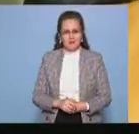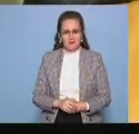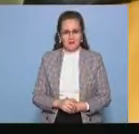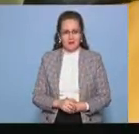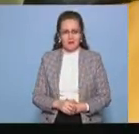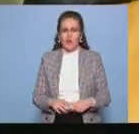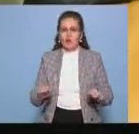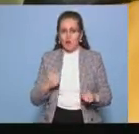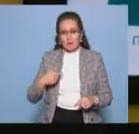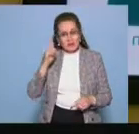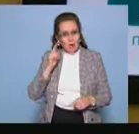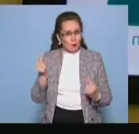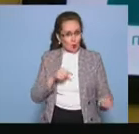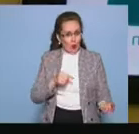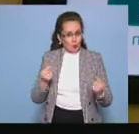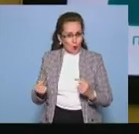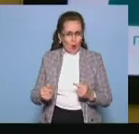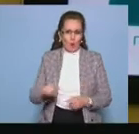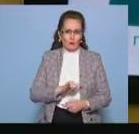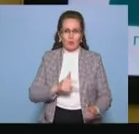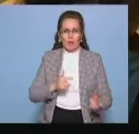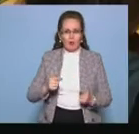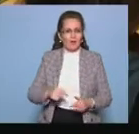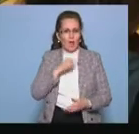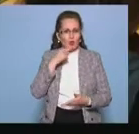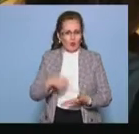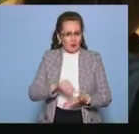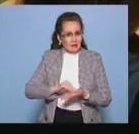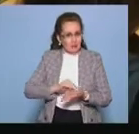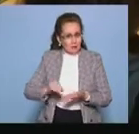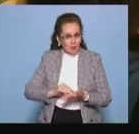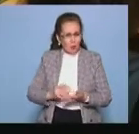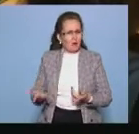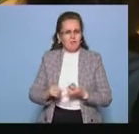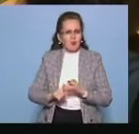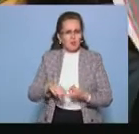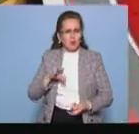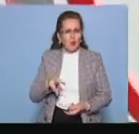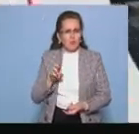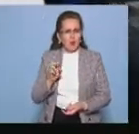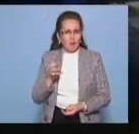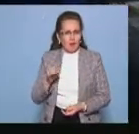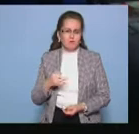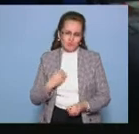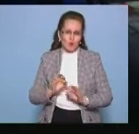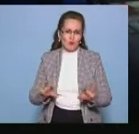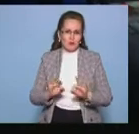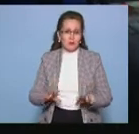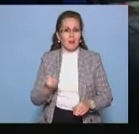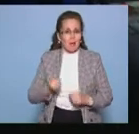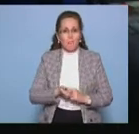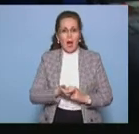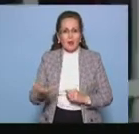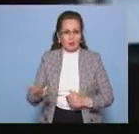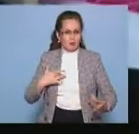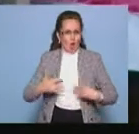Что мы знаем друг о друге? Удмуртия готовится к этнографическому диктанту. Причем тут Толбабай? Объясним. И парад комедии из Курска.